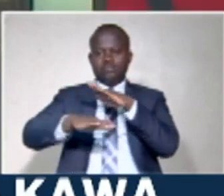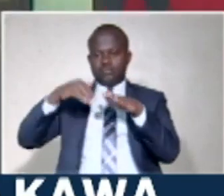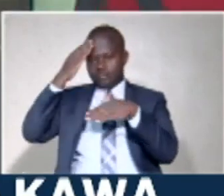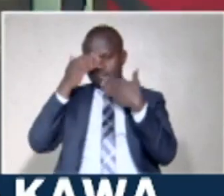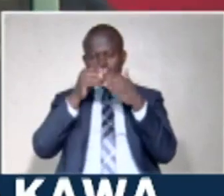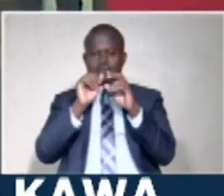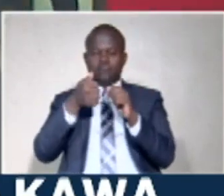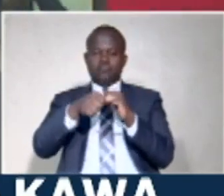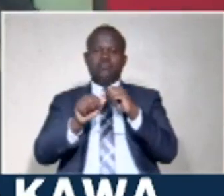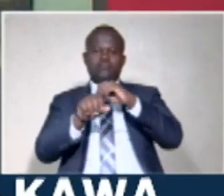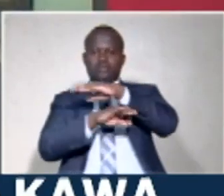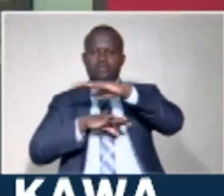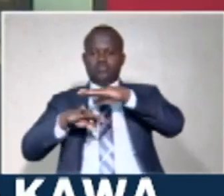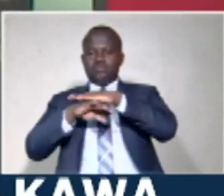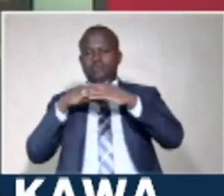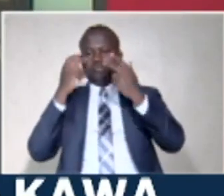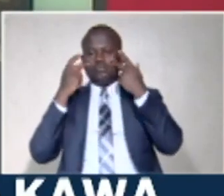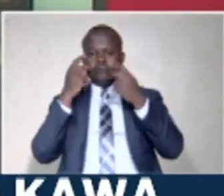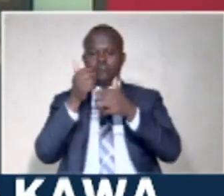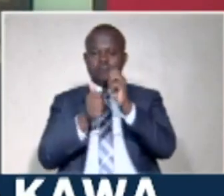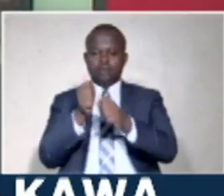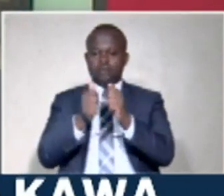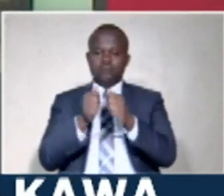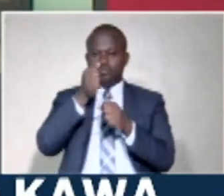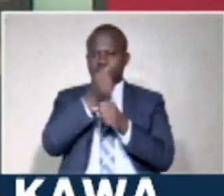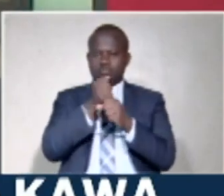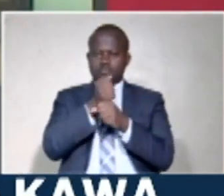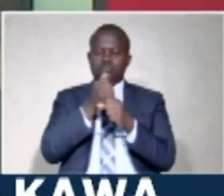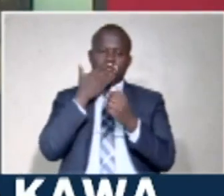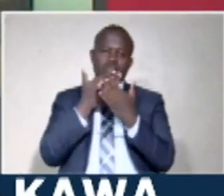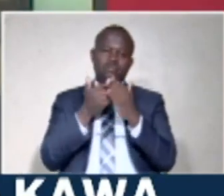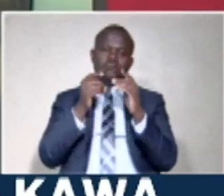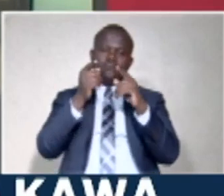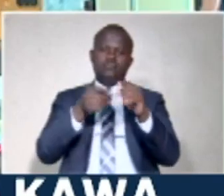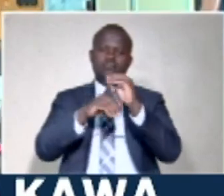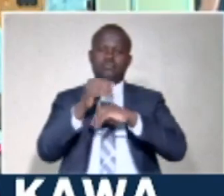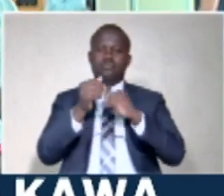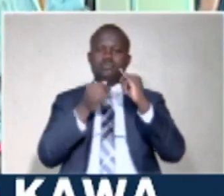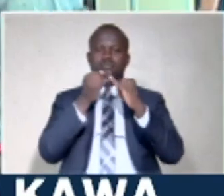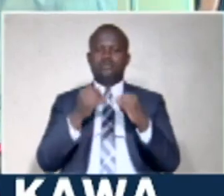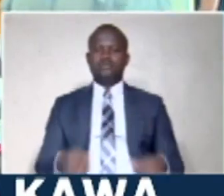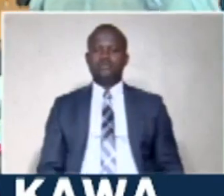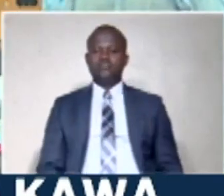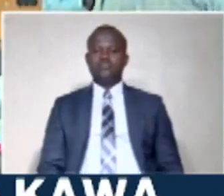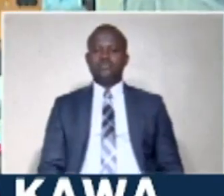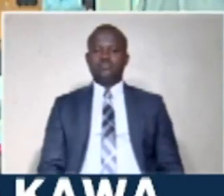kuko buriya ari we fondasiyo yo kuba tubona ikawa kuba tuyigemura no kubigera ku isoko mpuzamahanga. Ifumbire